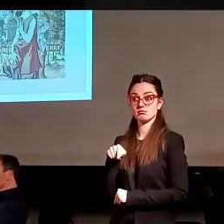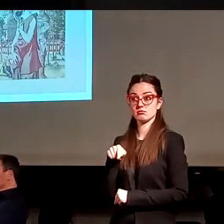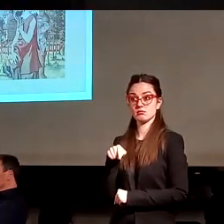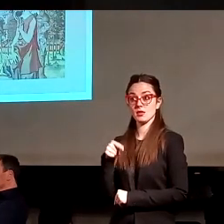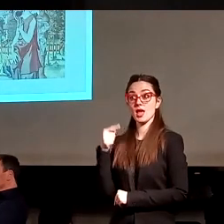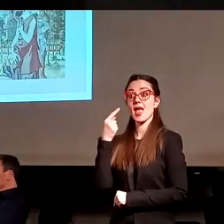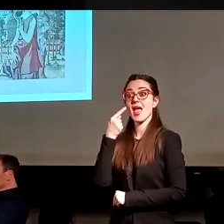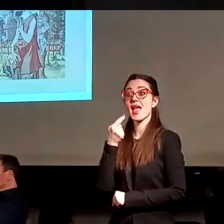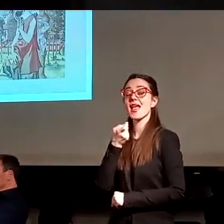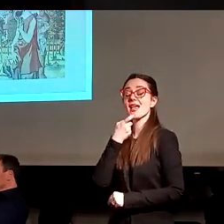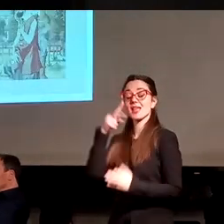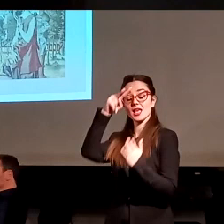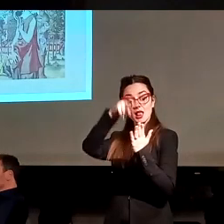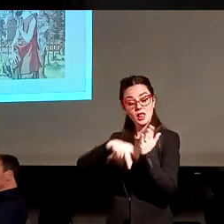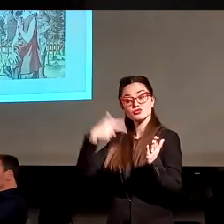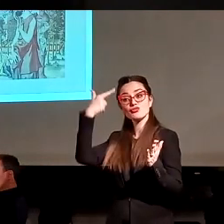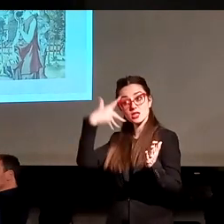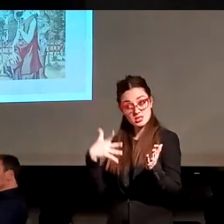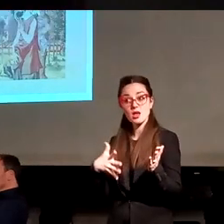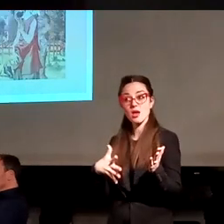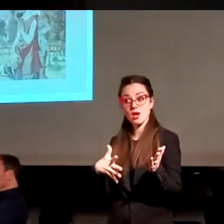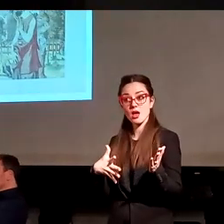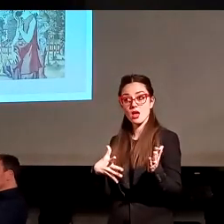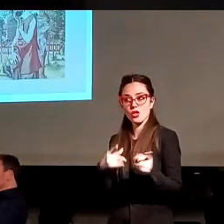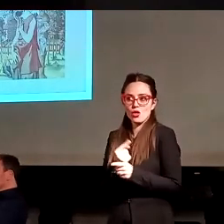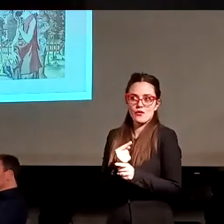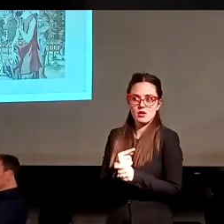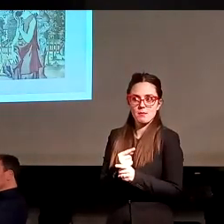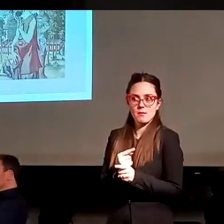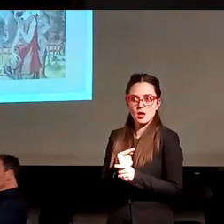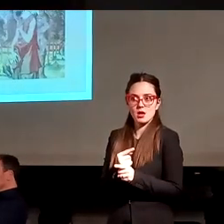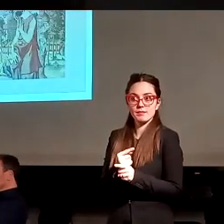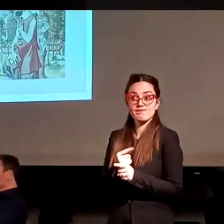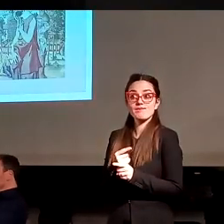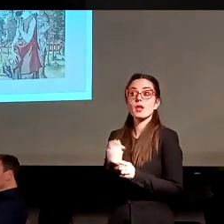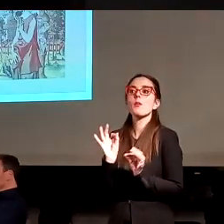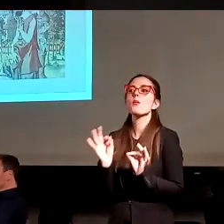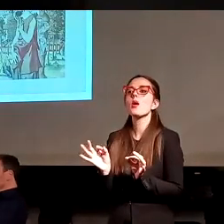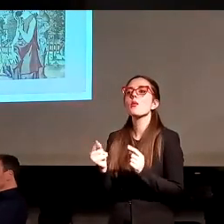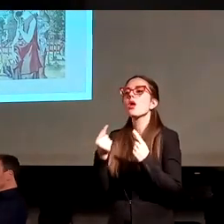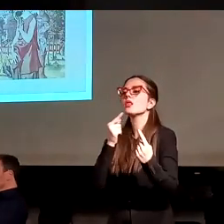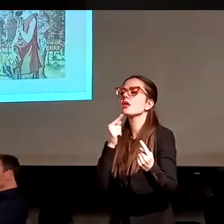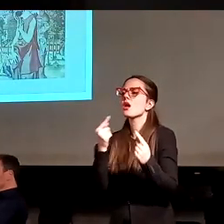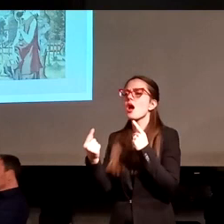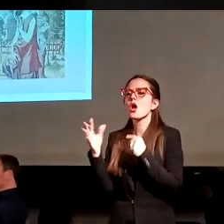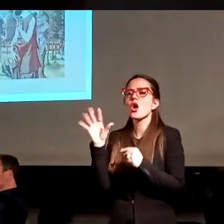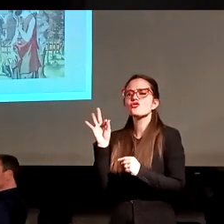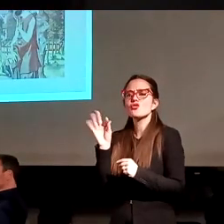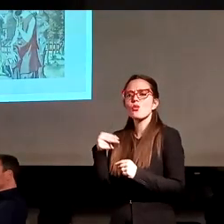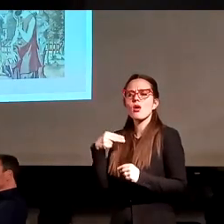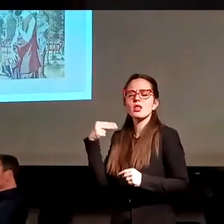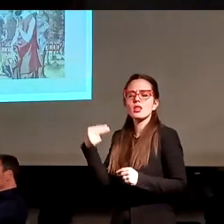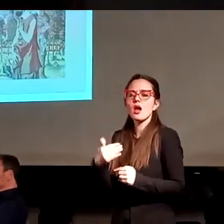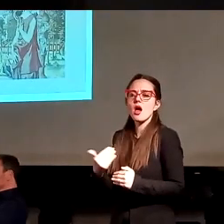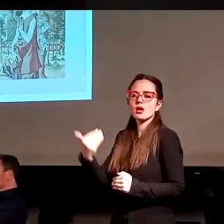ebbene il lettore ormai lo sappia non ha altro argomento che quel dialoghi di ormai mezzo